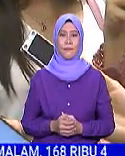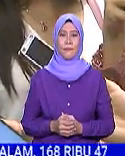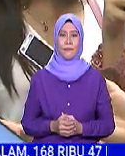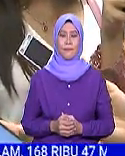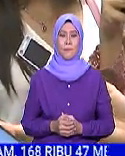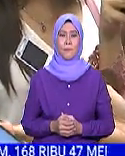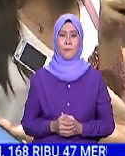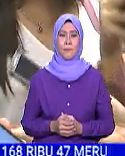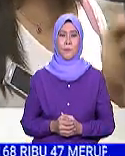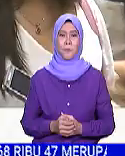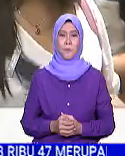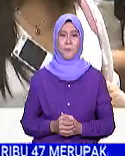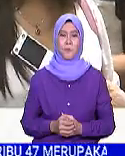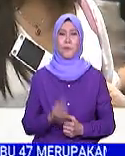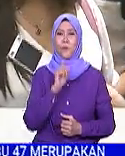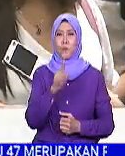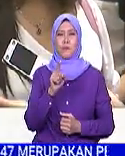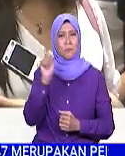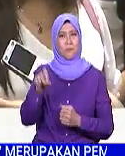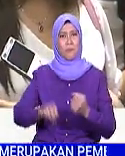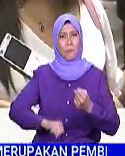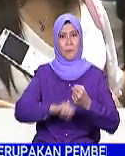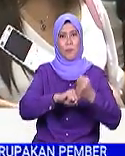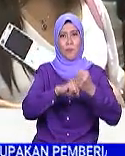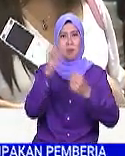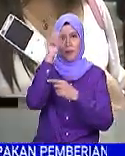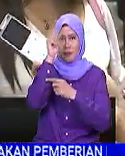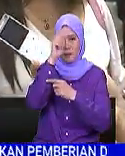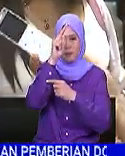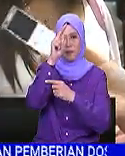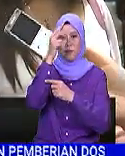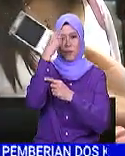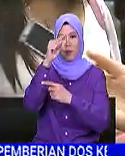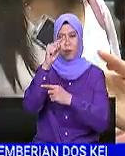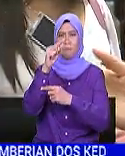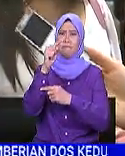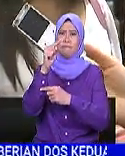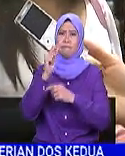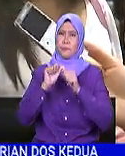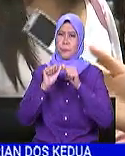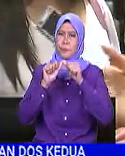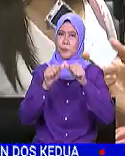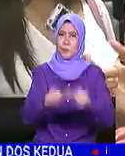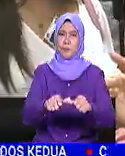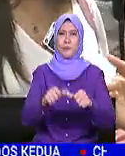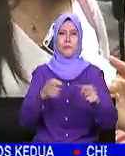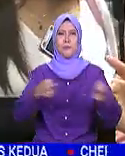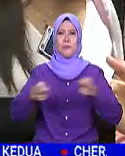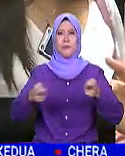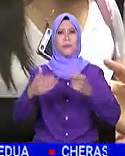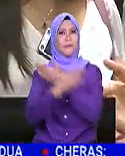hand winch Salman ze-11 This Country jadi Salman